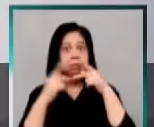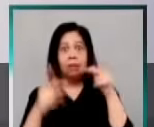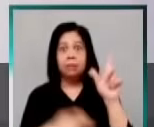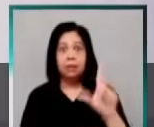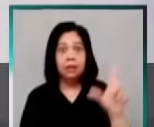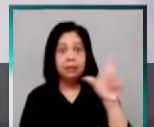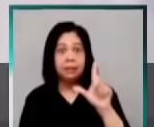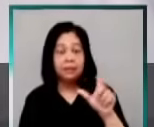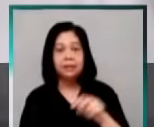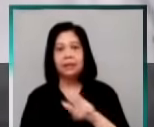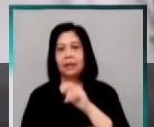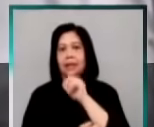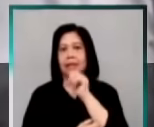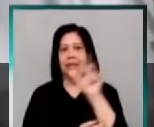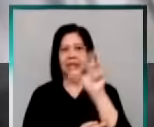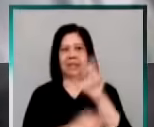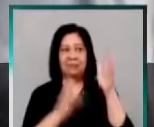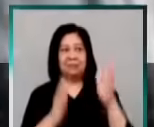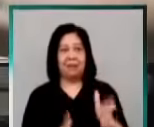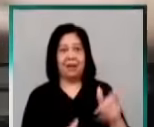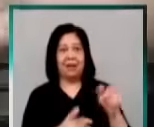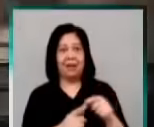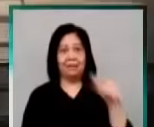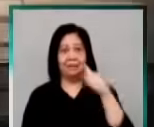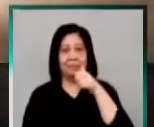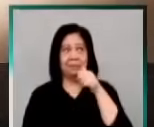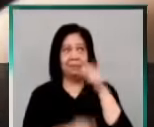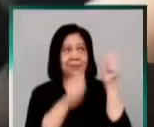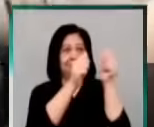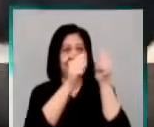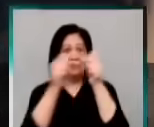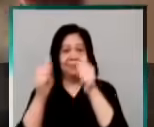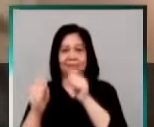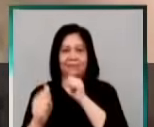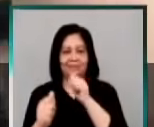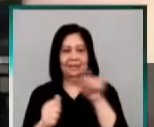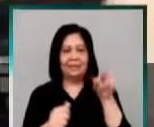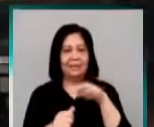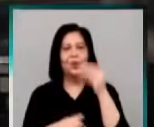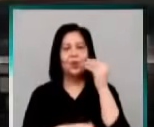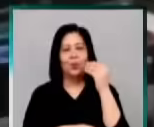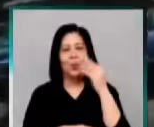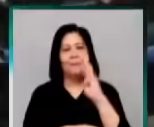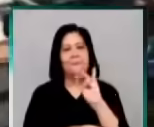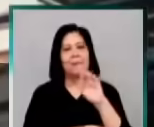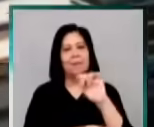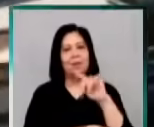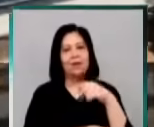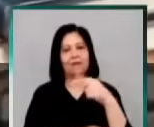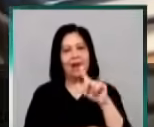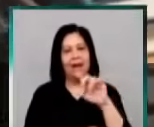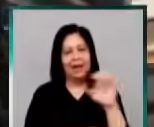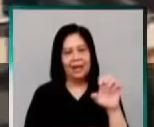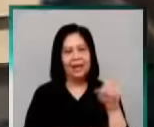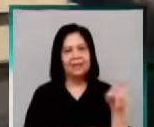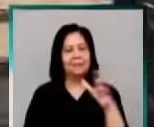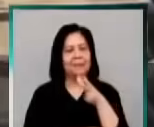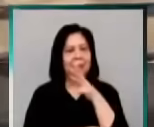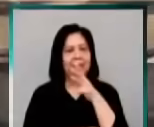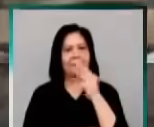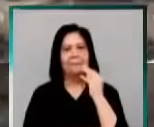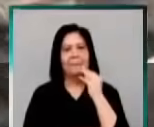rin librarian ang babaeng nag-aayos dyan. Sa bahayan ang bibliophile na si Mommy Marisol at nang itinuturing